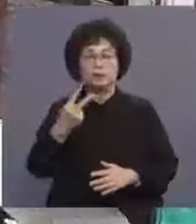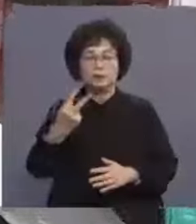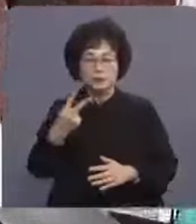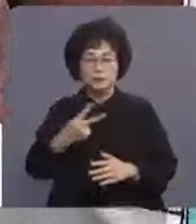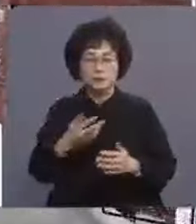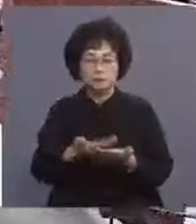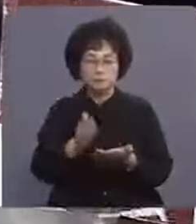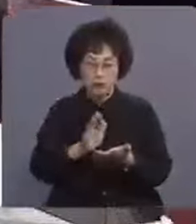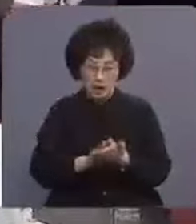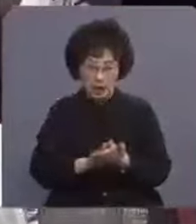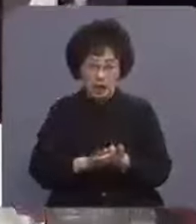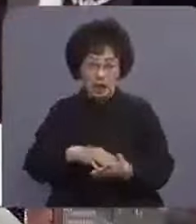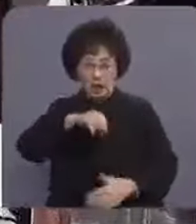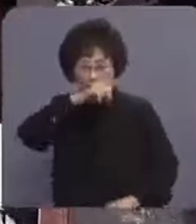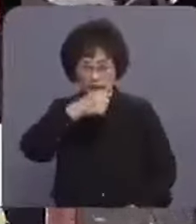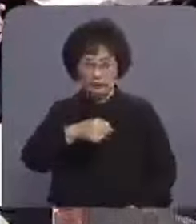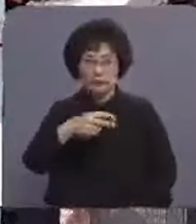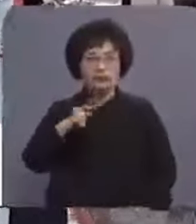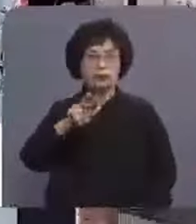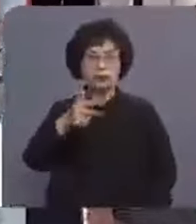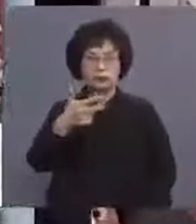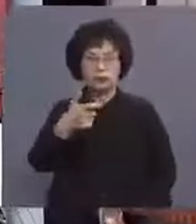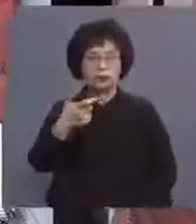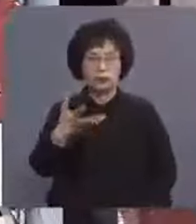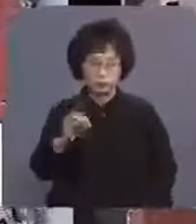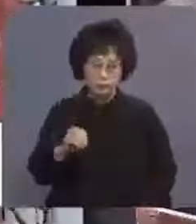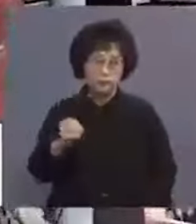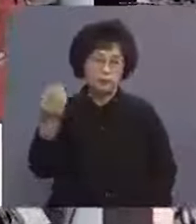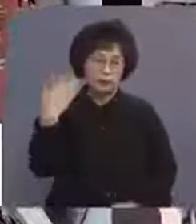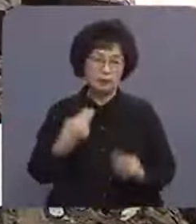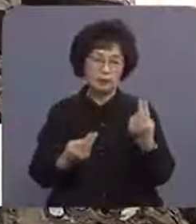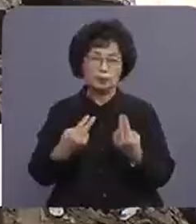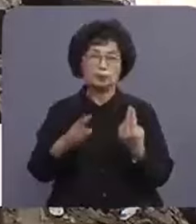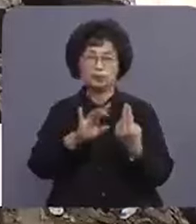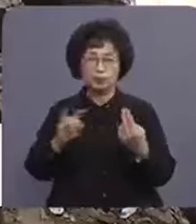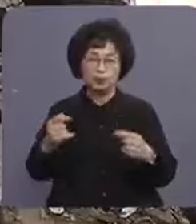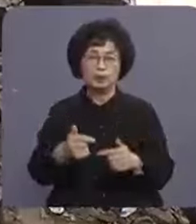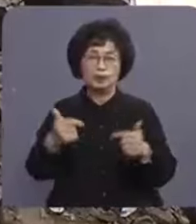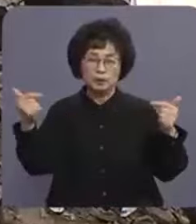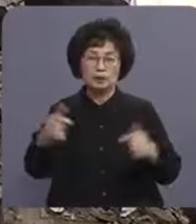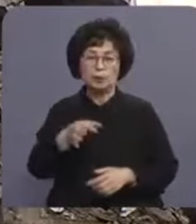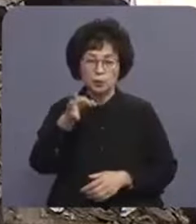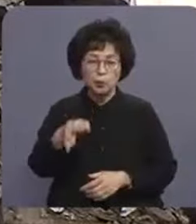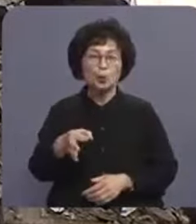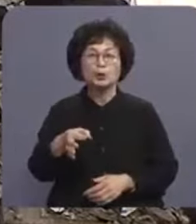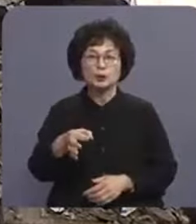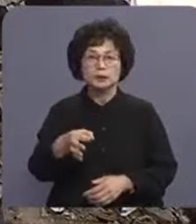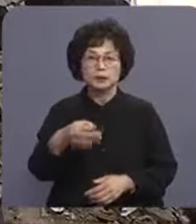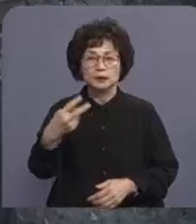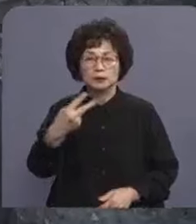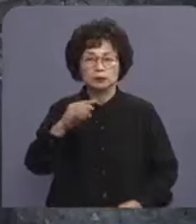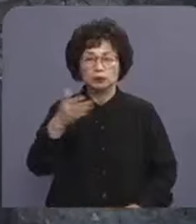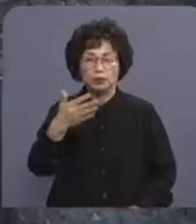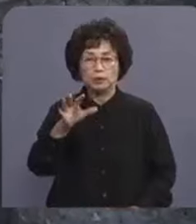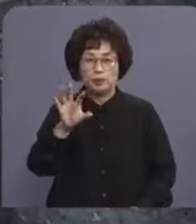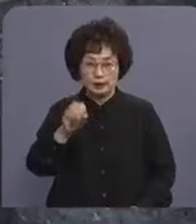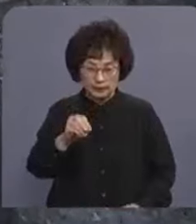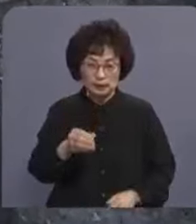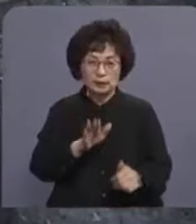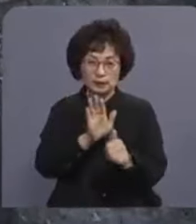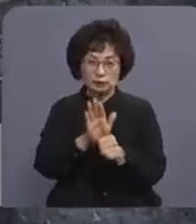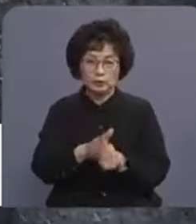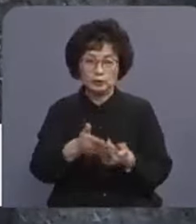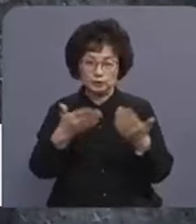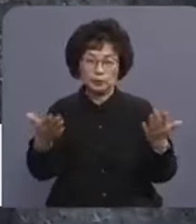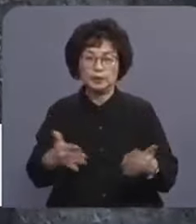예산 760억 원을 투입, 빈집 한 곳당 기존보다 2배 이상 늘린 철거비 2,900만 원을 지원합니다. 빈집